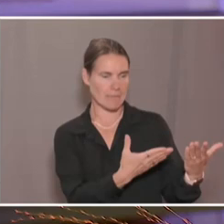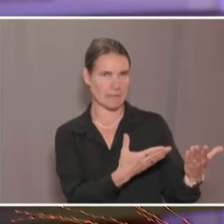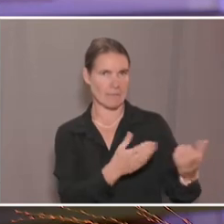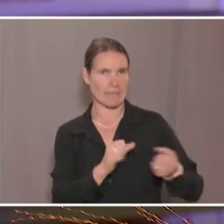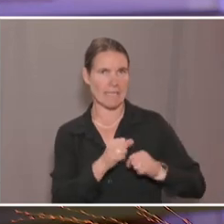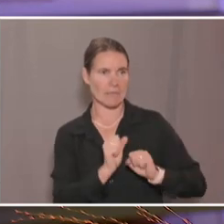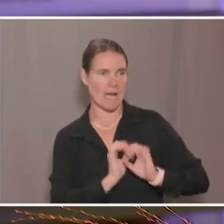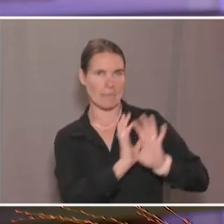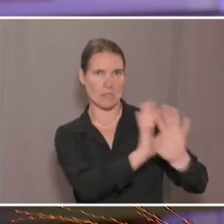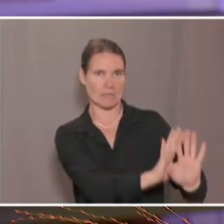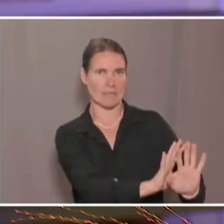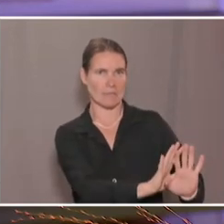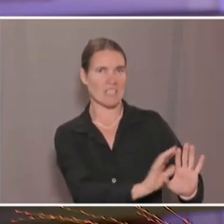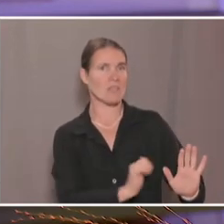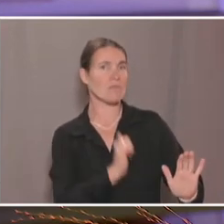mit verheerenden Folgen.